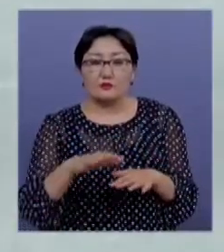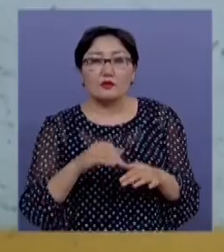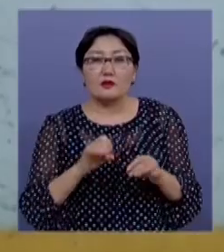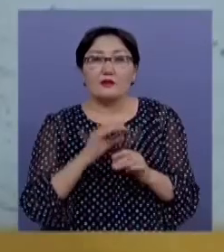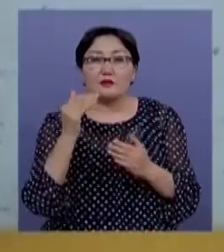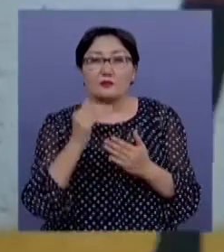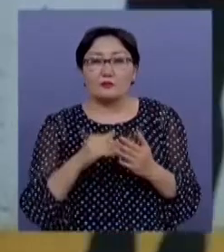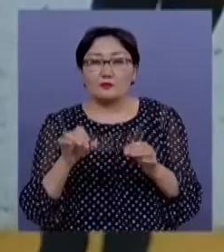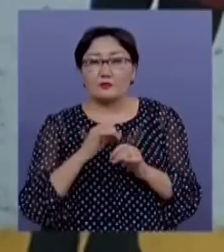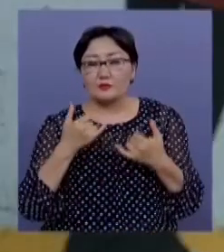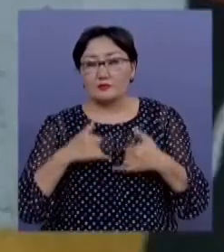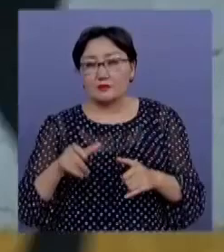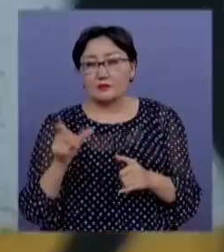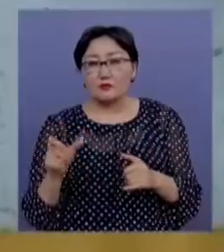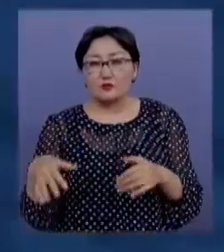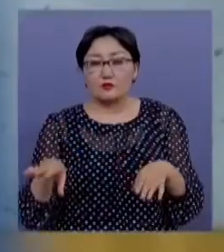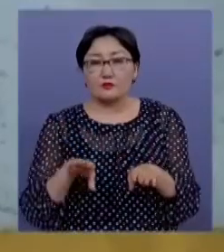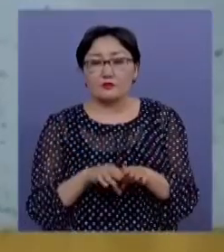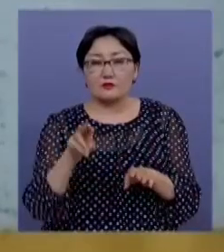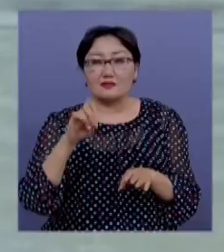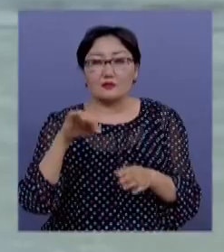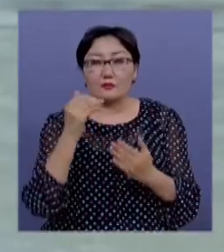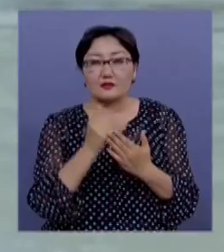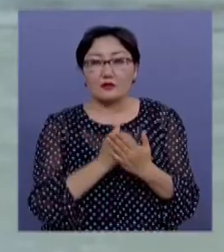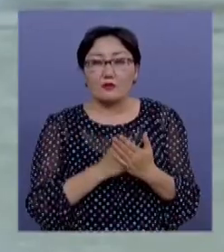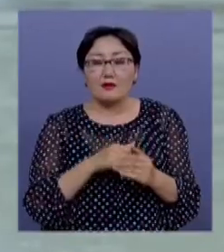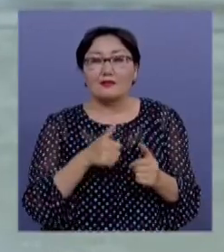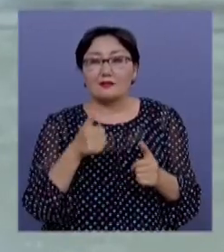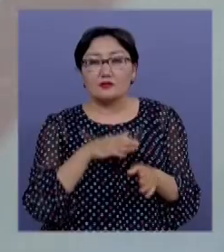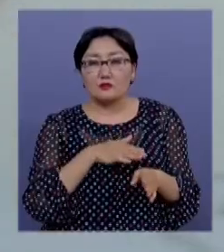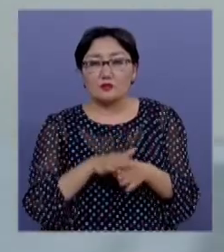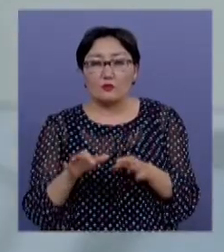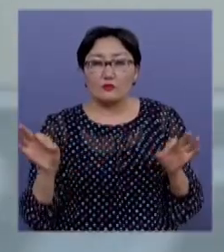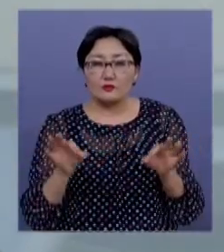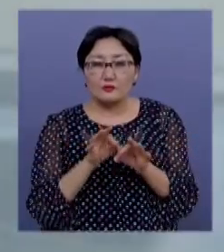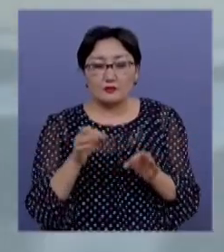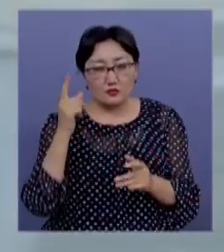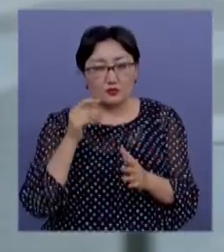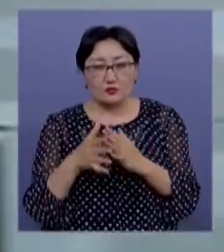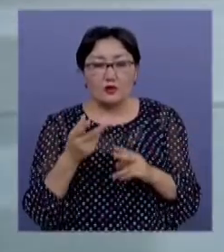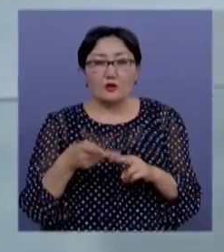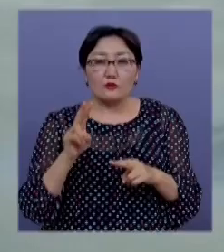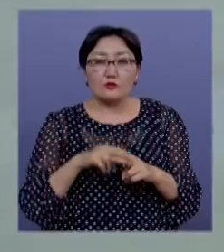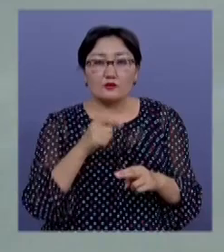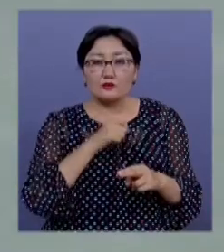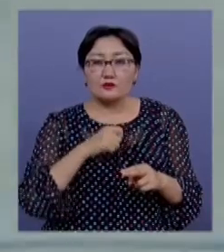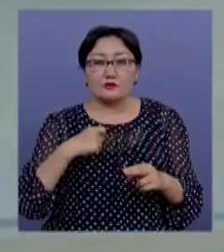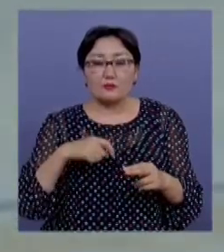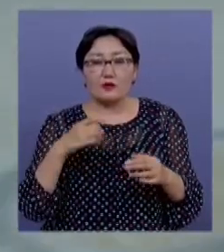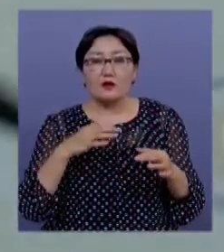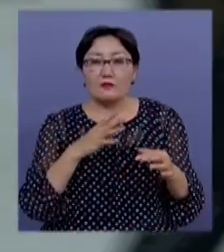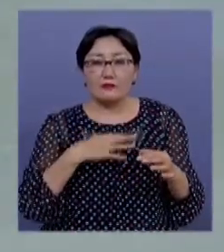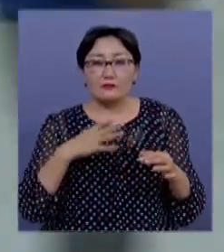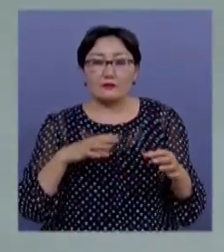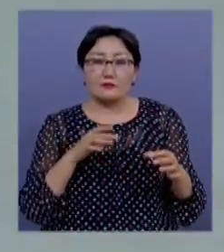өнермен адамды тәнті ететін дейді. Сонымен қатар Денистің бағдарламаларды жақсы орындауы музыканы түсінуінде, өйткені өзі де жаттығу кезінде ән